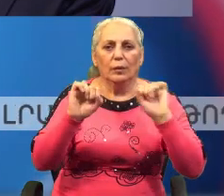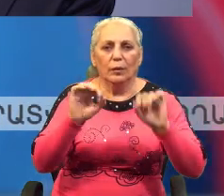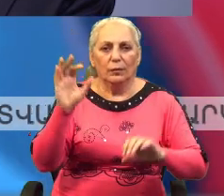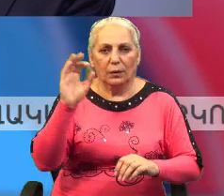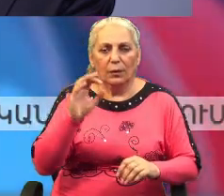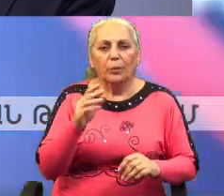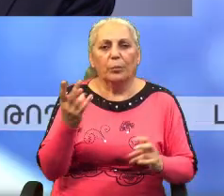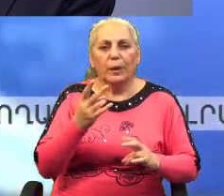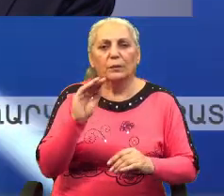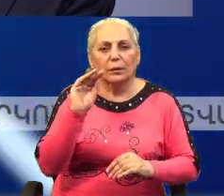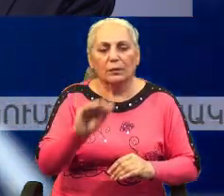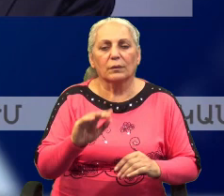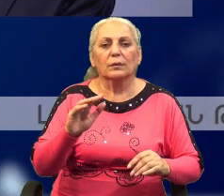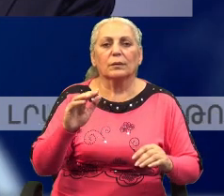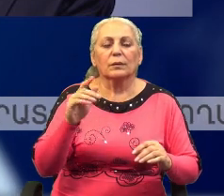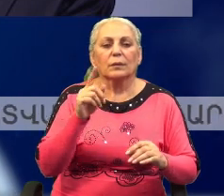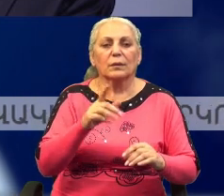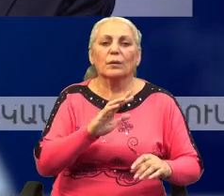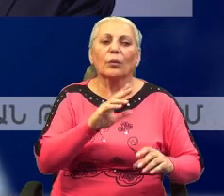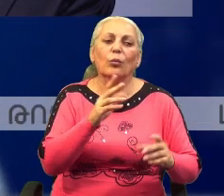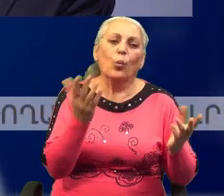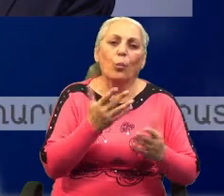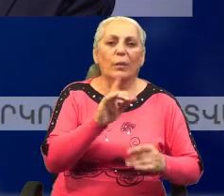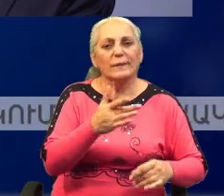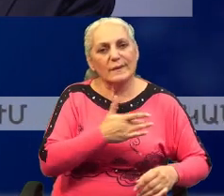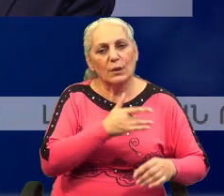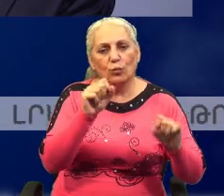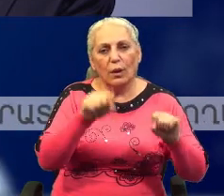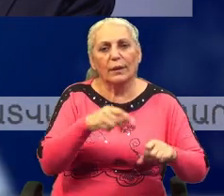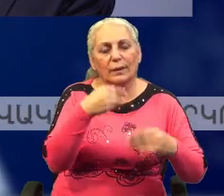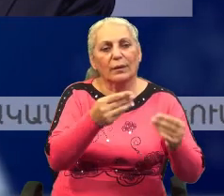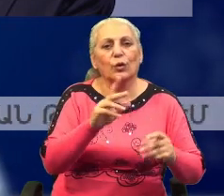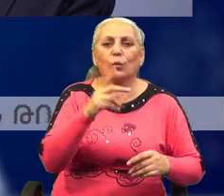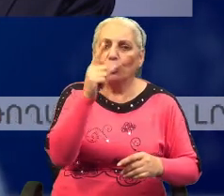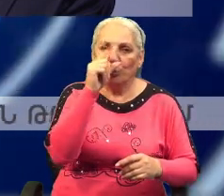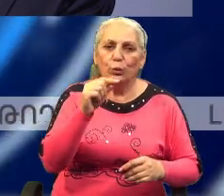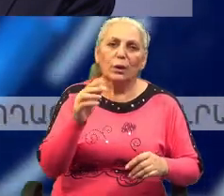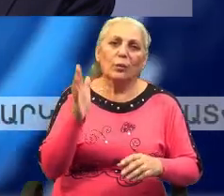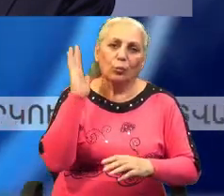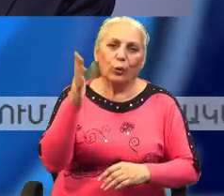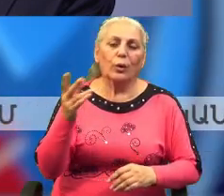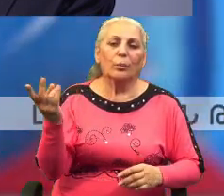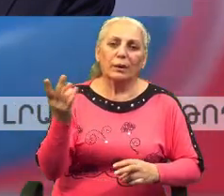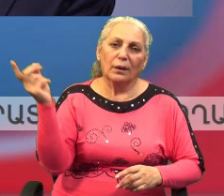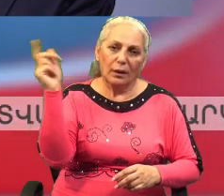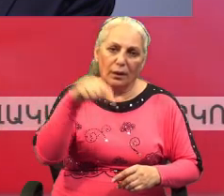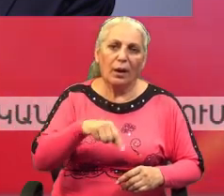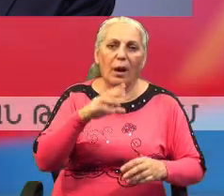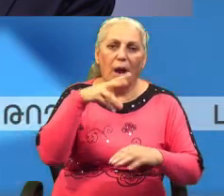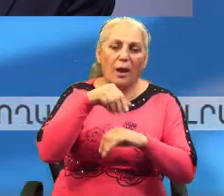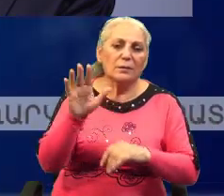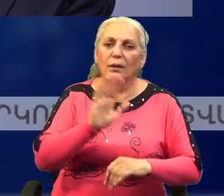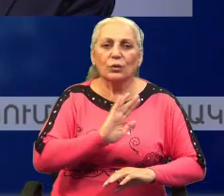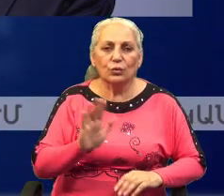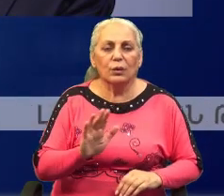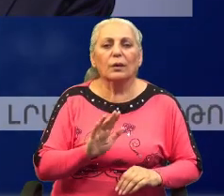են սորոսական հատվածի սրտով, թե ոչ։ Երկրորդը. գալու է արդյոք Պուտինը Հայաստան, եթե չի գալու, ապա ով է նրա փոխարեն